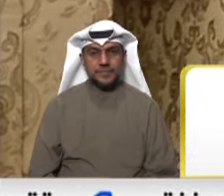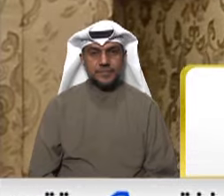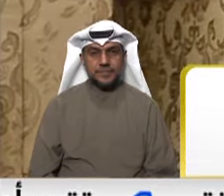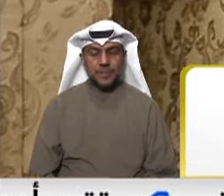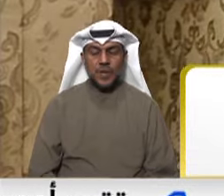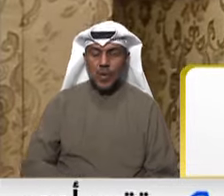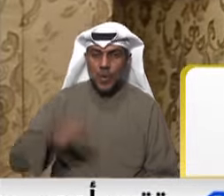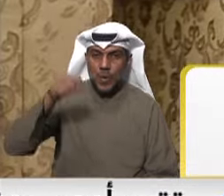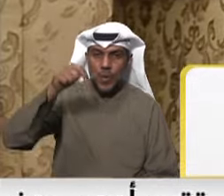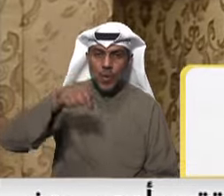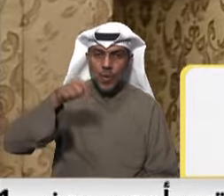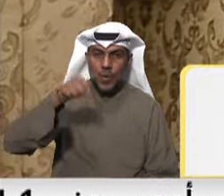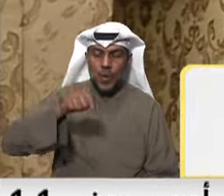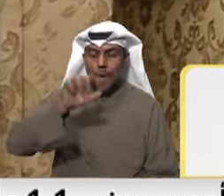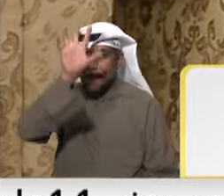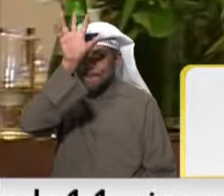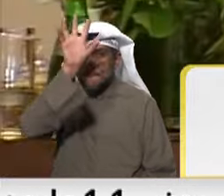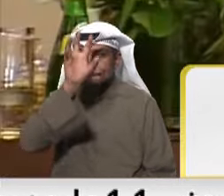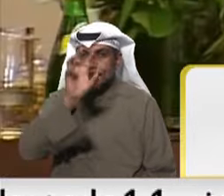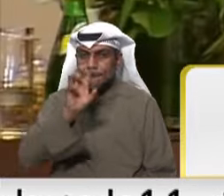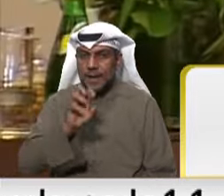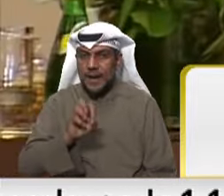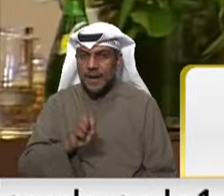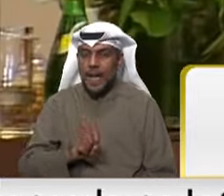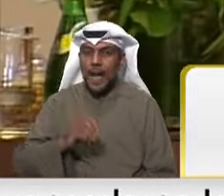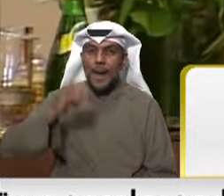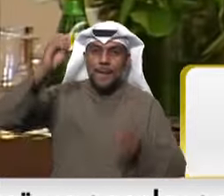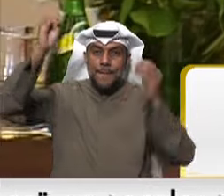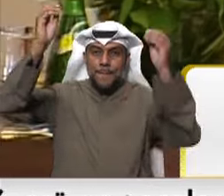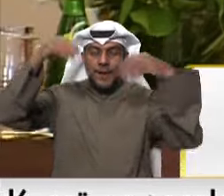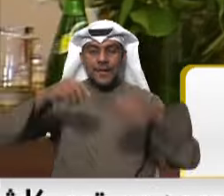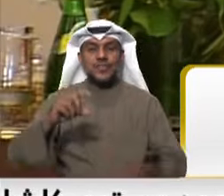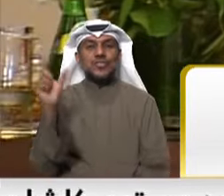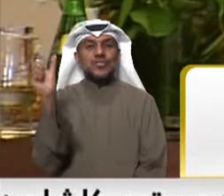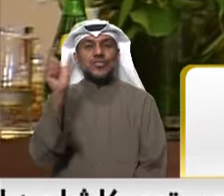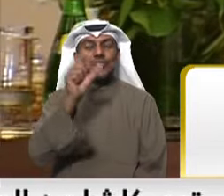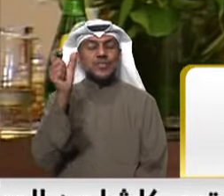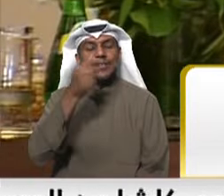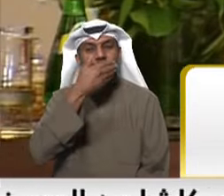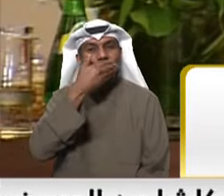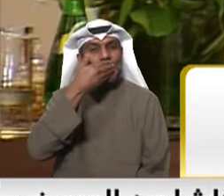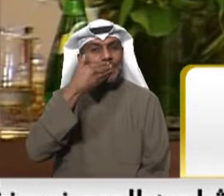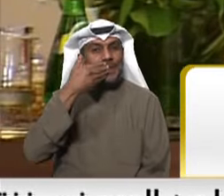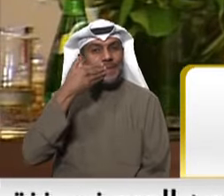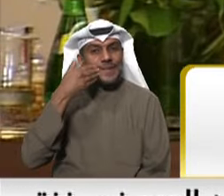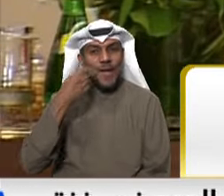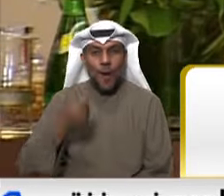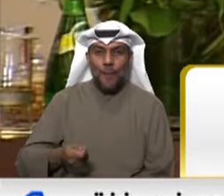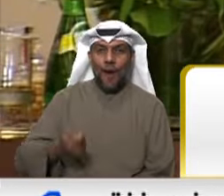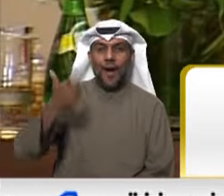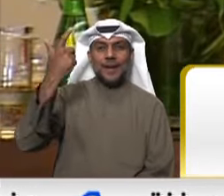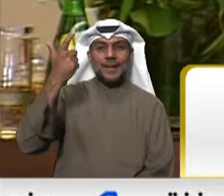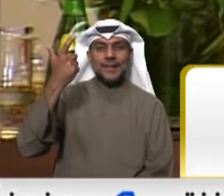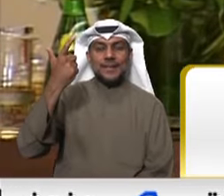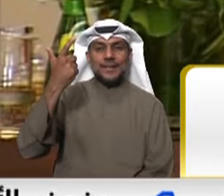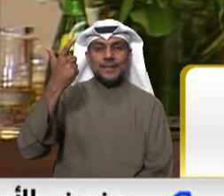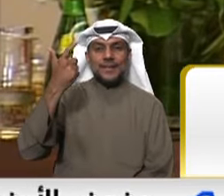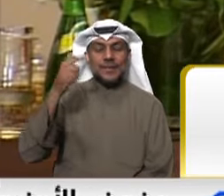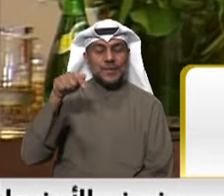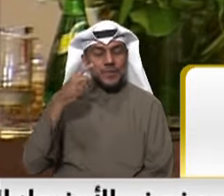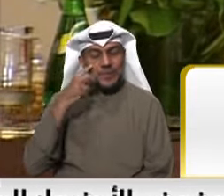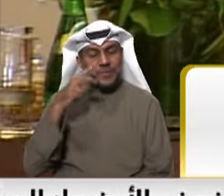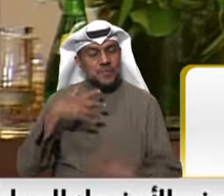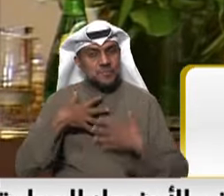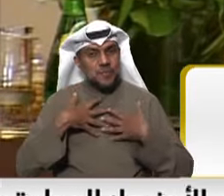في هذه الليلة المباركة من شهر رمضان الفضيل يسعدنا